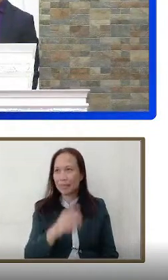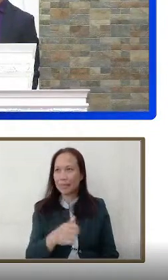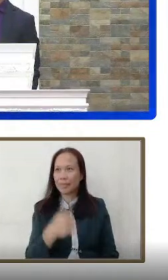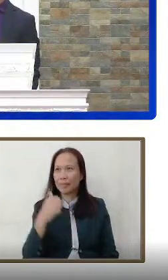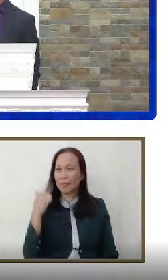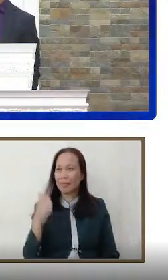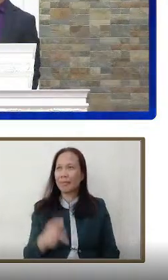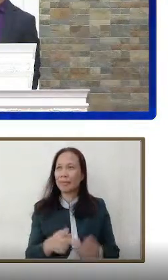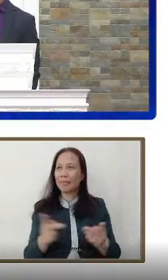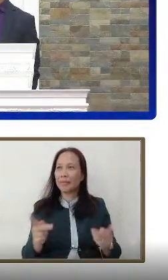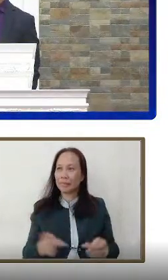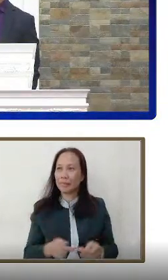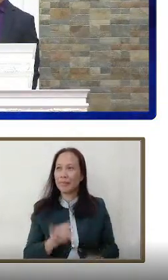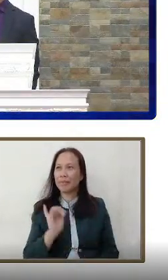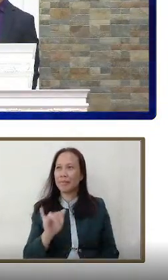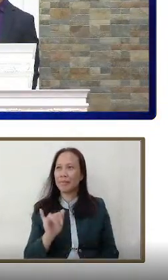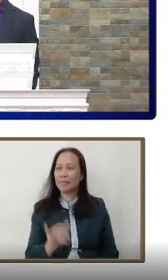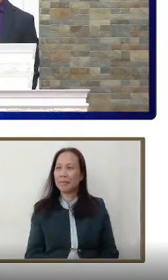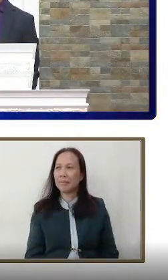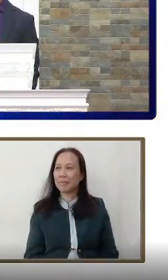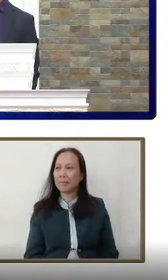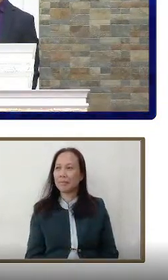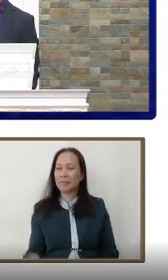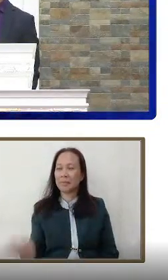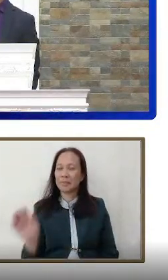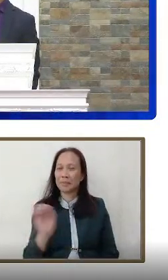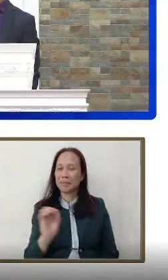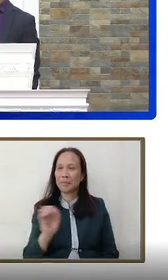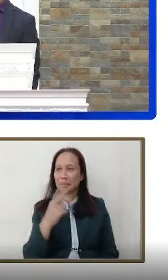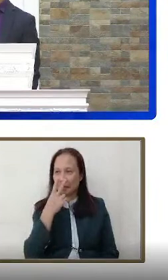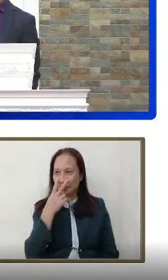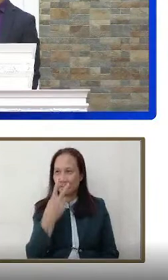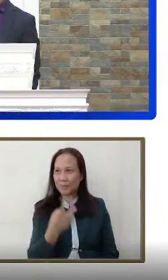Opo, Pastor. Yeah. Wala pa rin nakukuha.